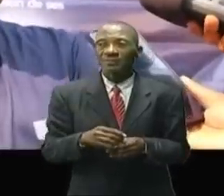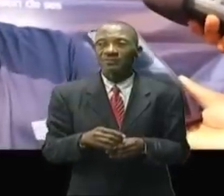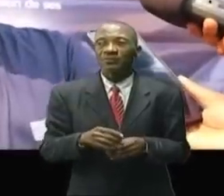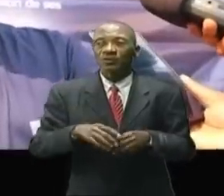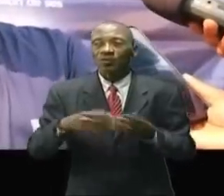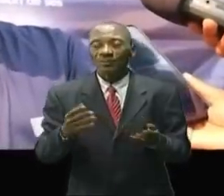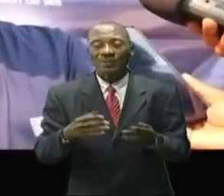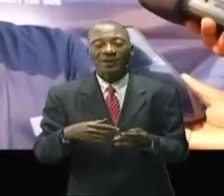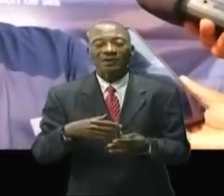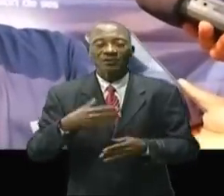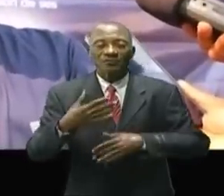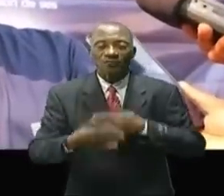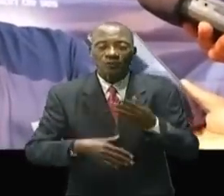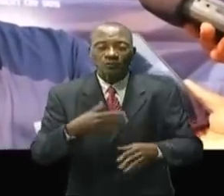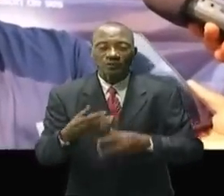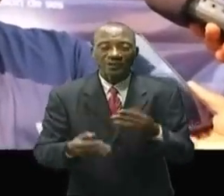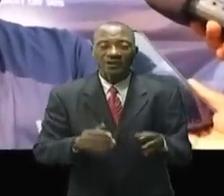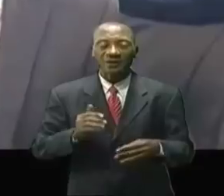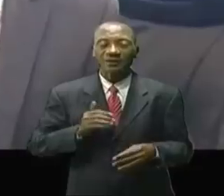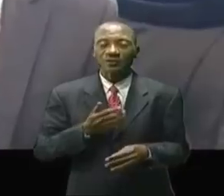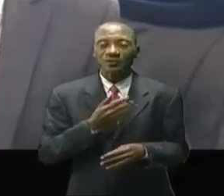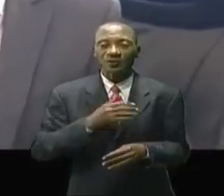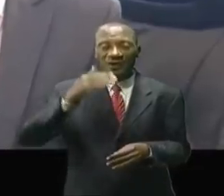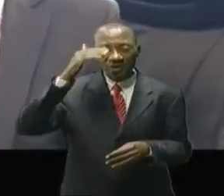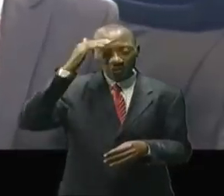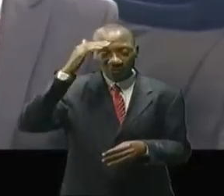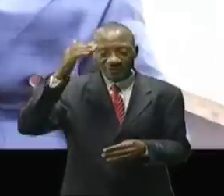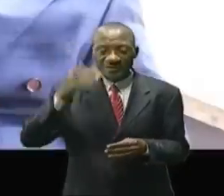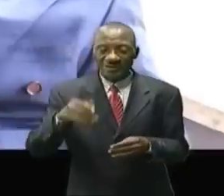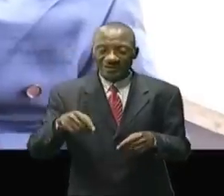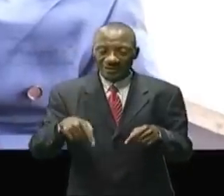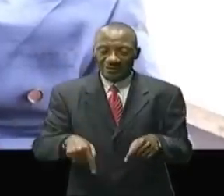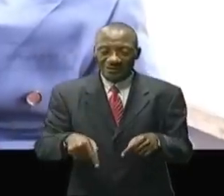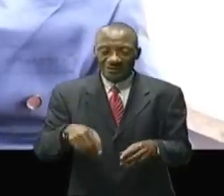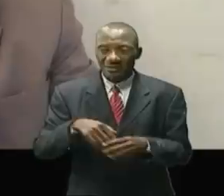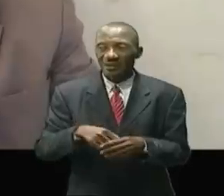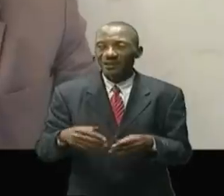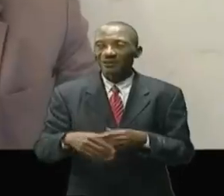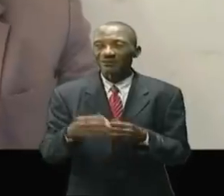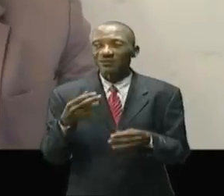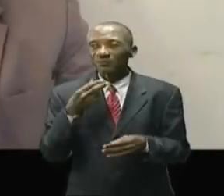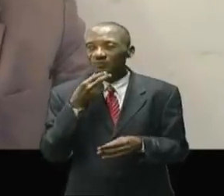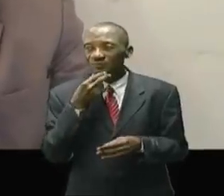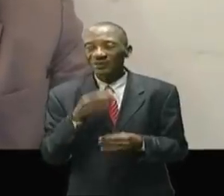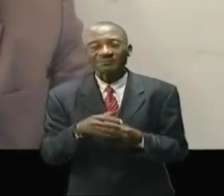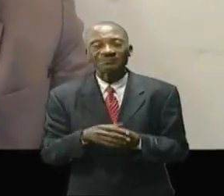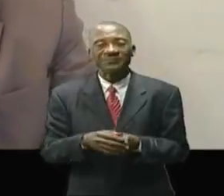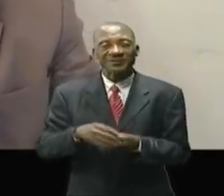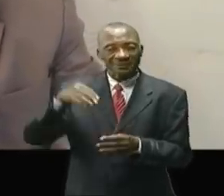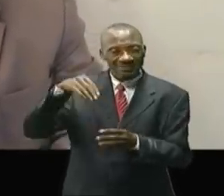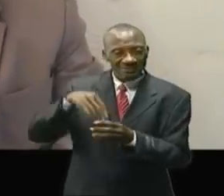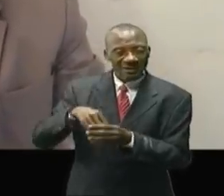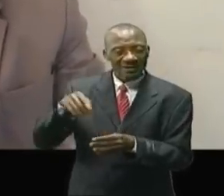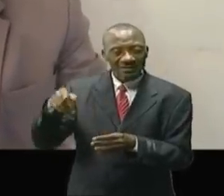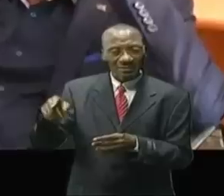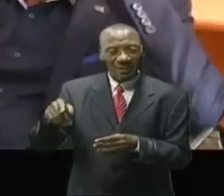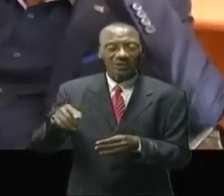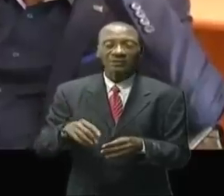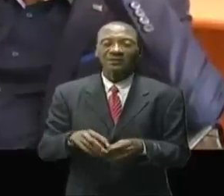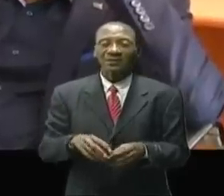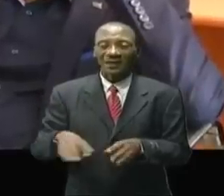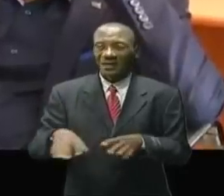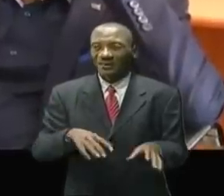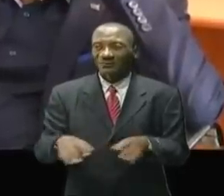et pas de soi l'université officielle de Mbujimayi. Ce colloque a marqué la fin des activités du trentenaire de l'université officielle